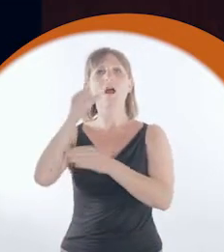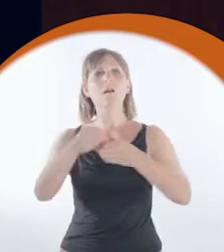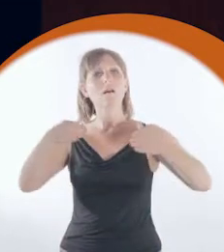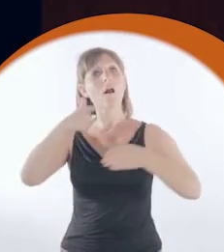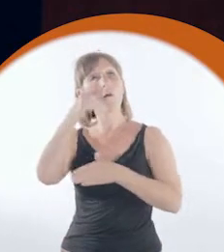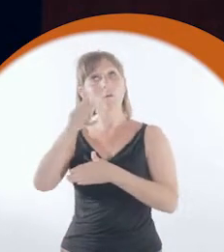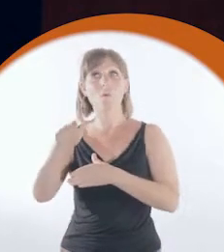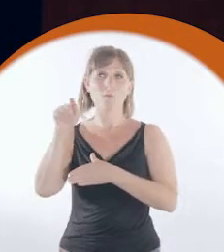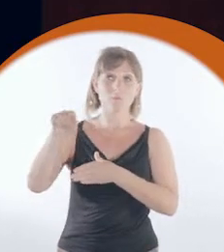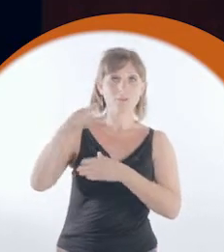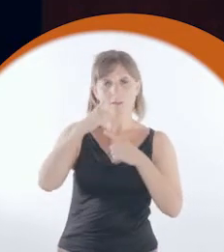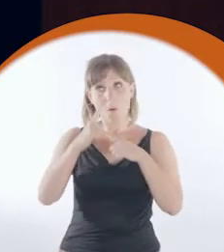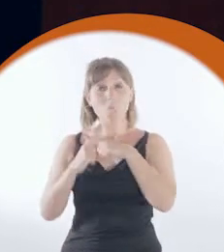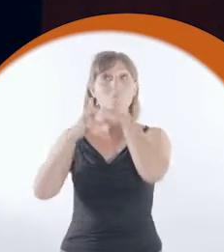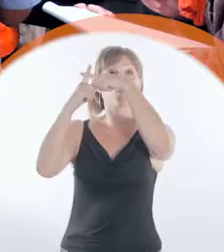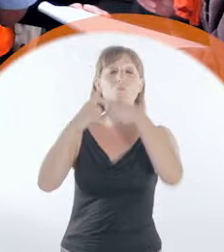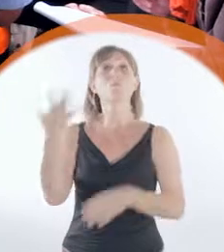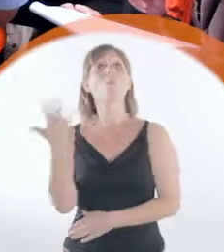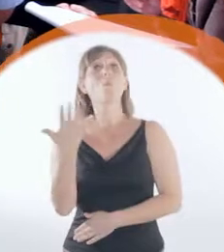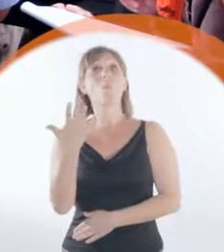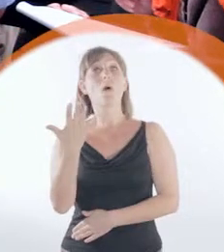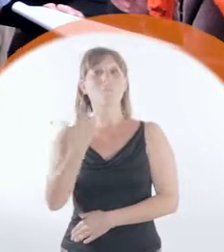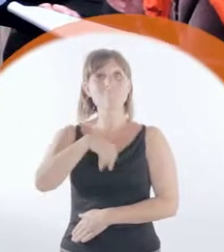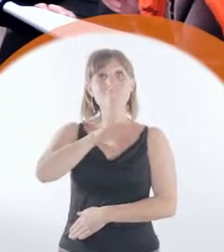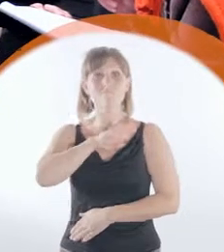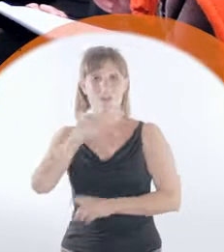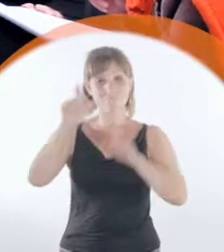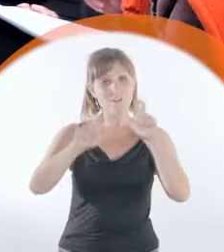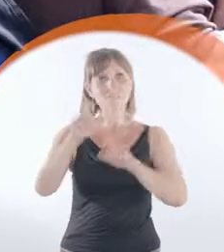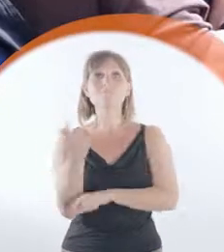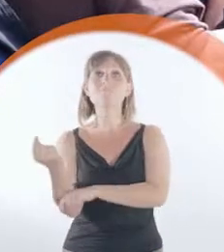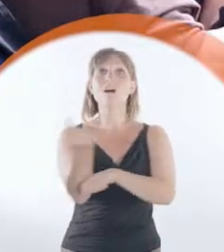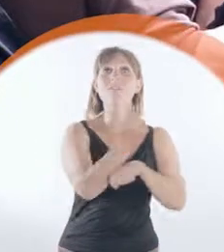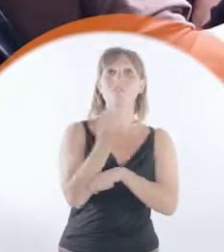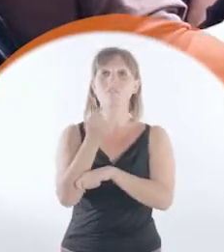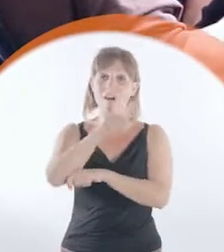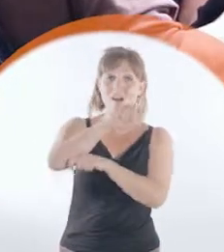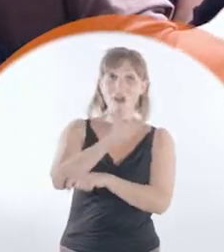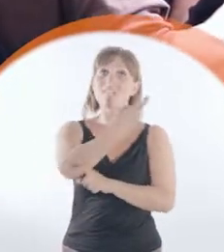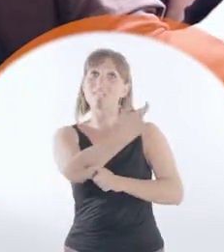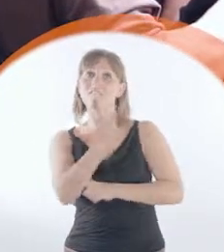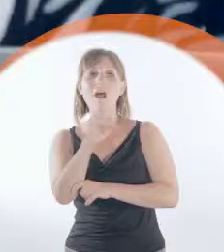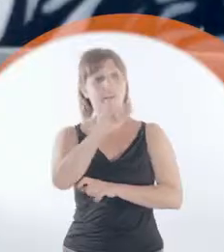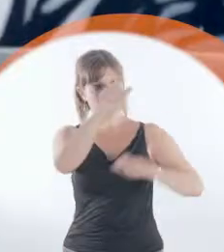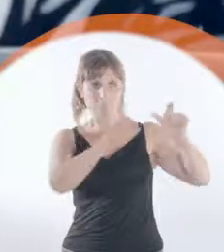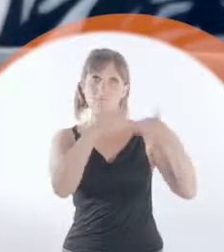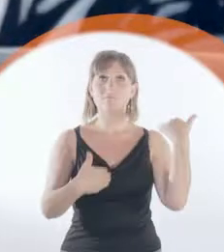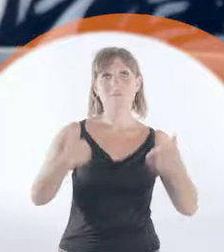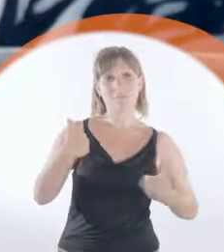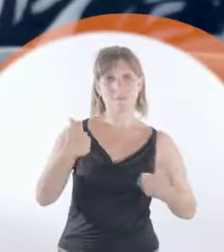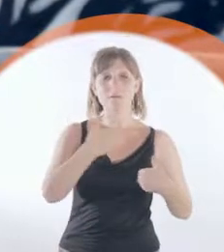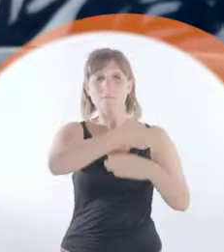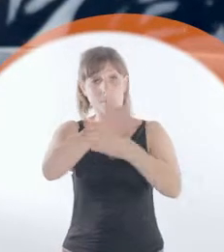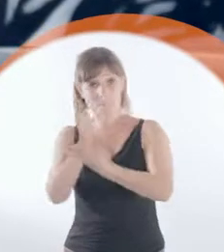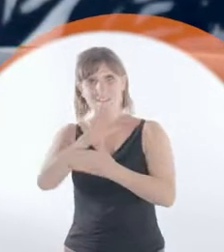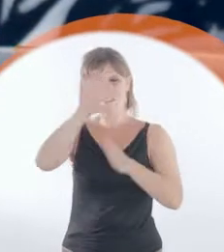Lyon a déjà le mérite et c'est une valeur ajoutée que je trouve importante de réunir l'ensemble des partenaires, à la fois les personnes qui